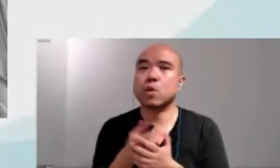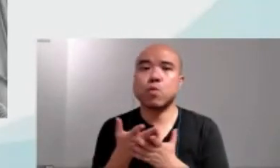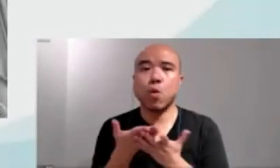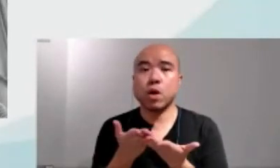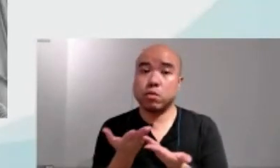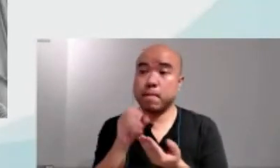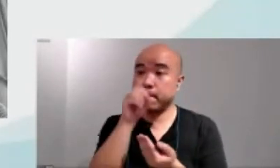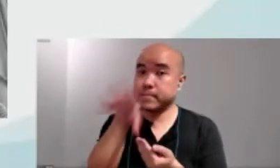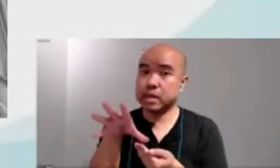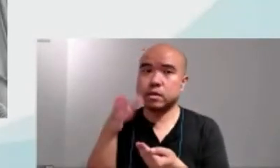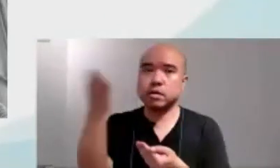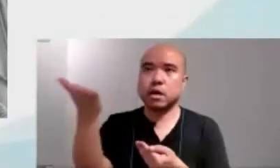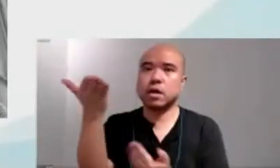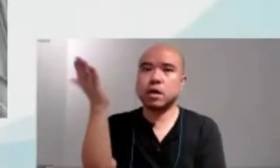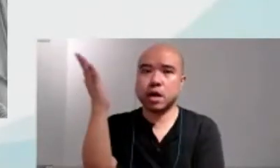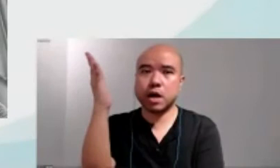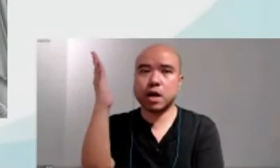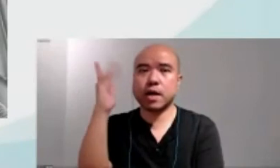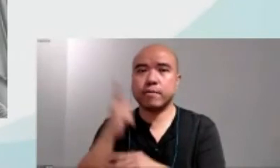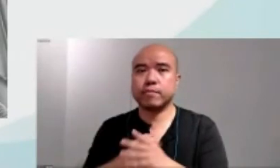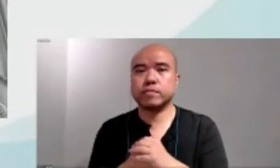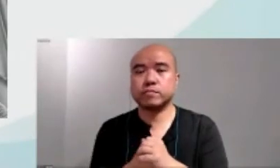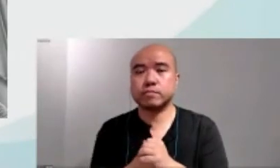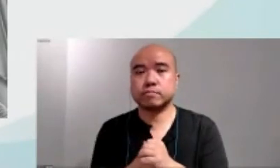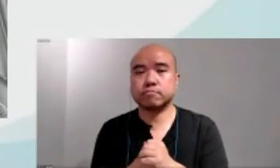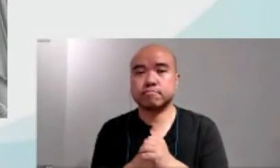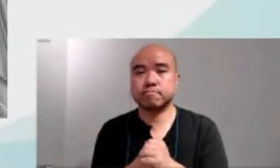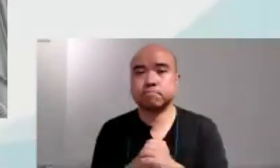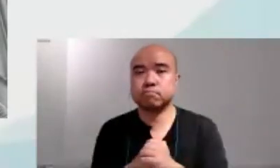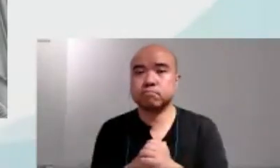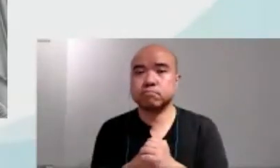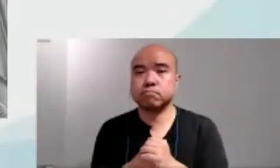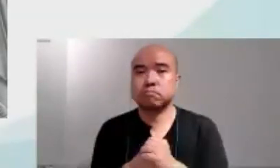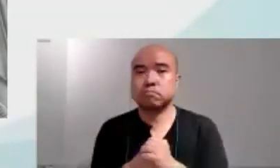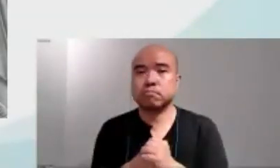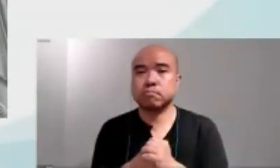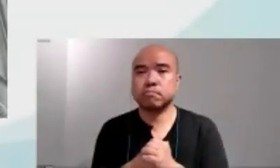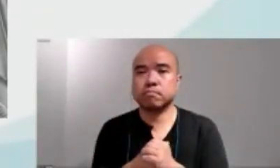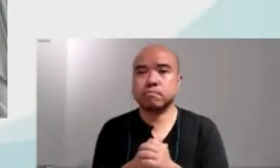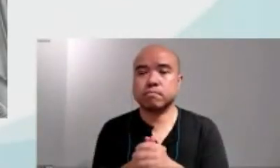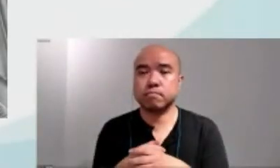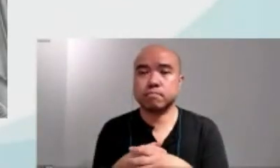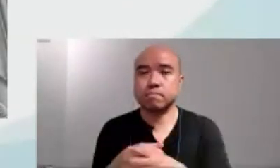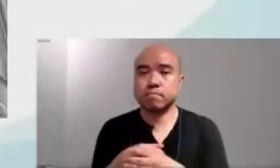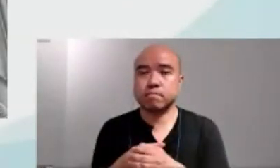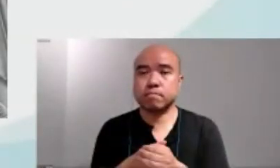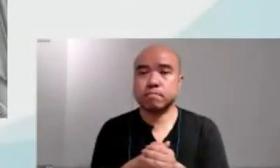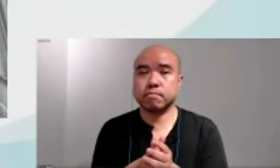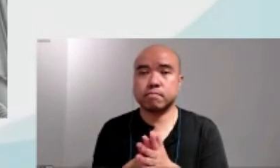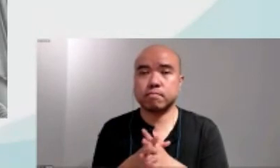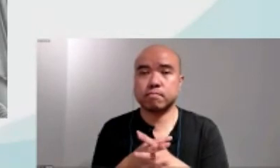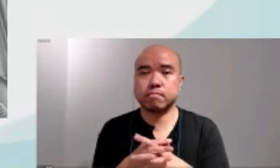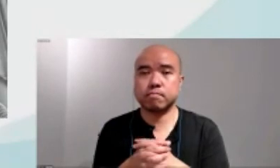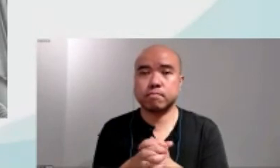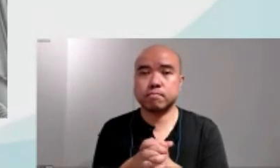分享我哋嘅睇法嘅同埋見解嘅。咁啊，希望大家踴躍支持我哋嘅網上發問問題嘅環節